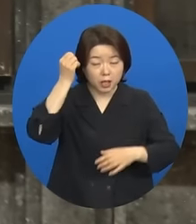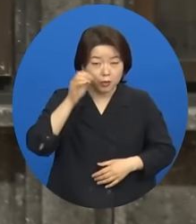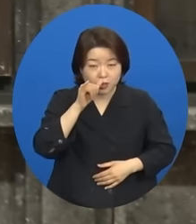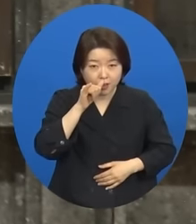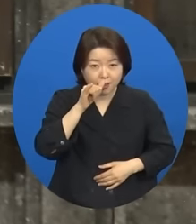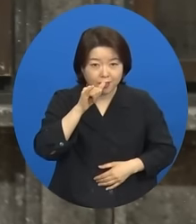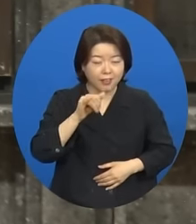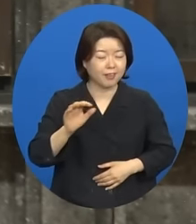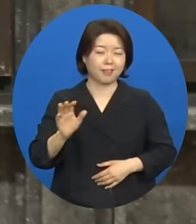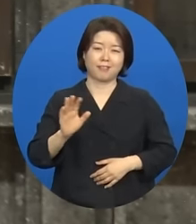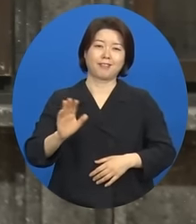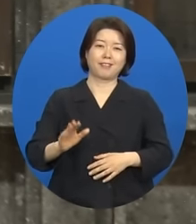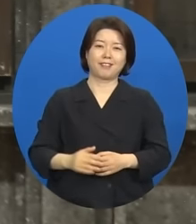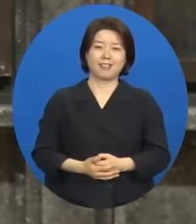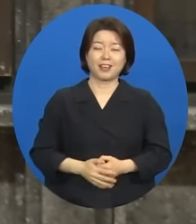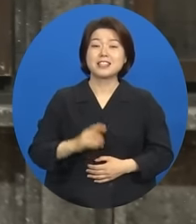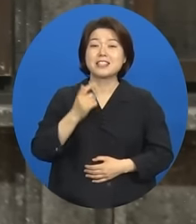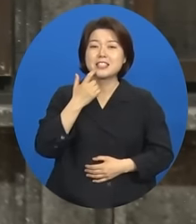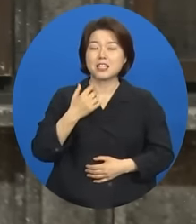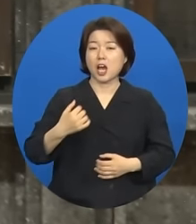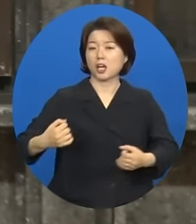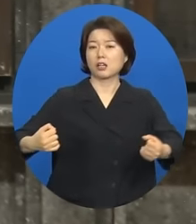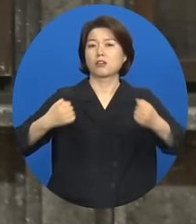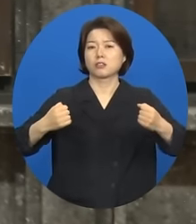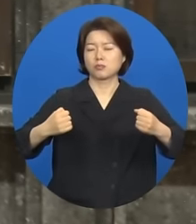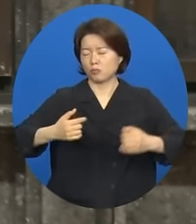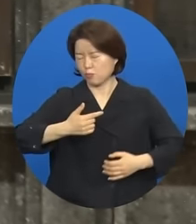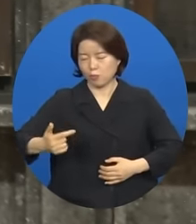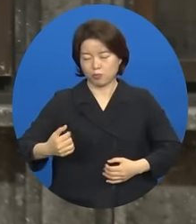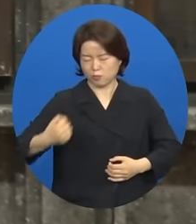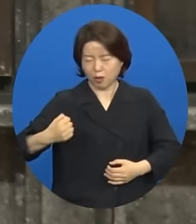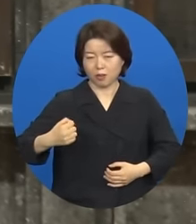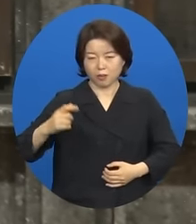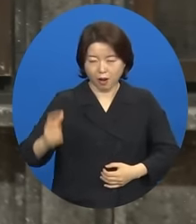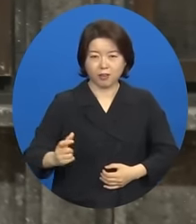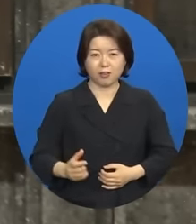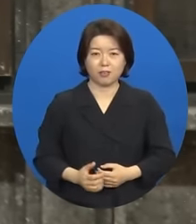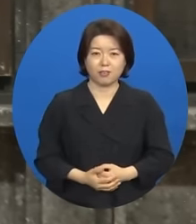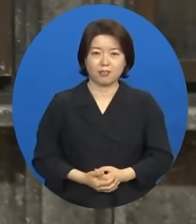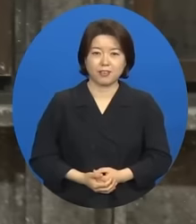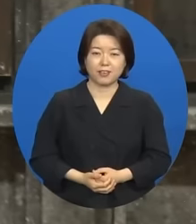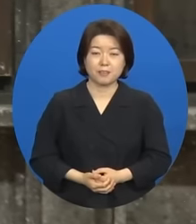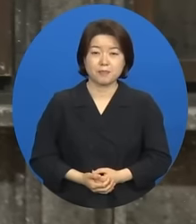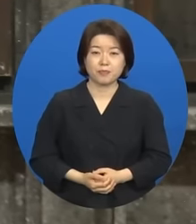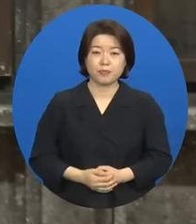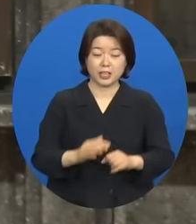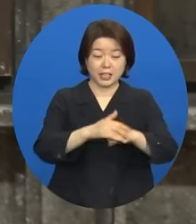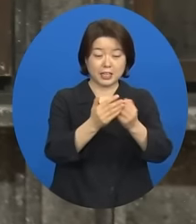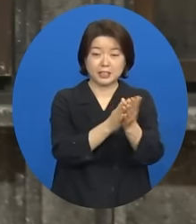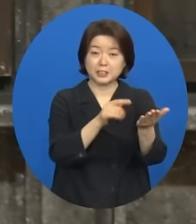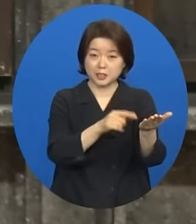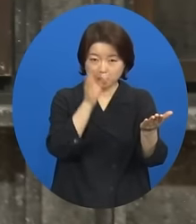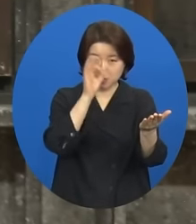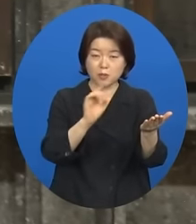모르겠지만 야곱이 힘인 장사입니다. 장사요. 그게 어디 나오냐면